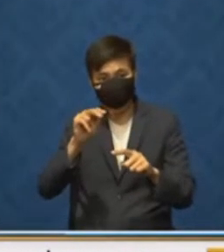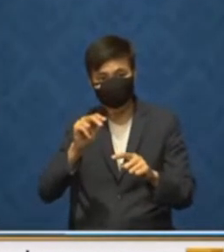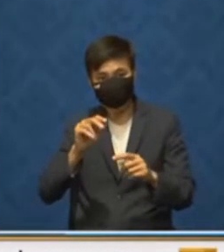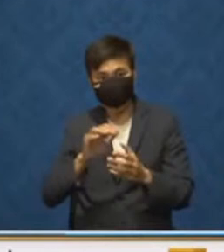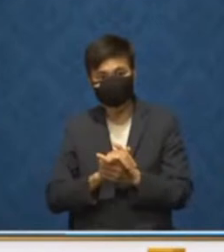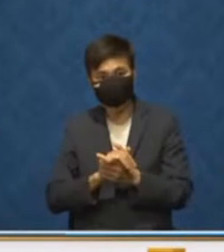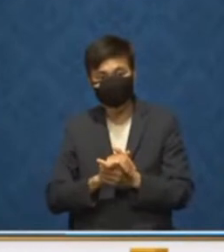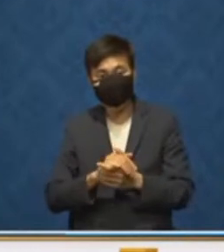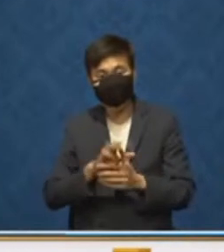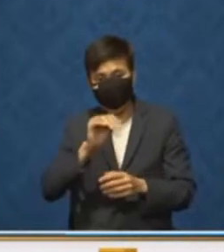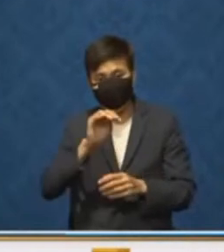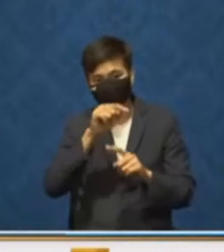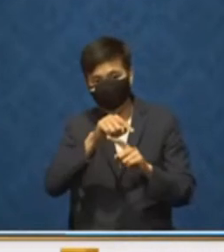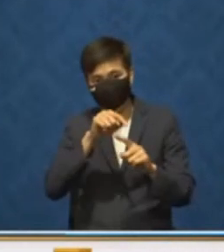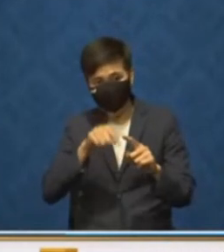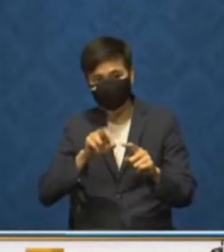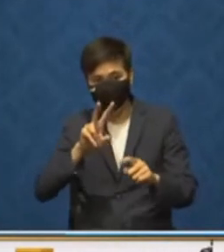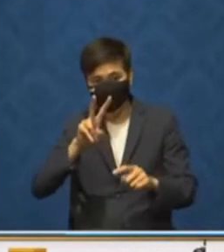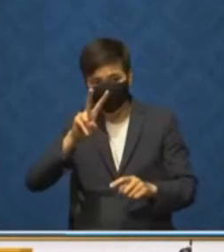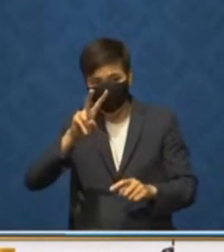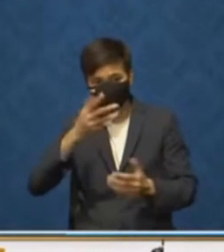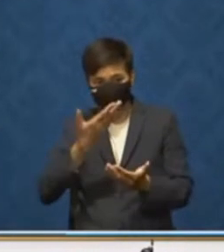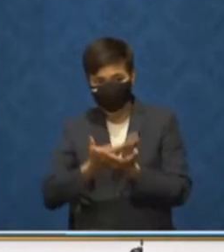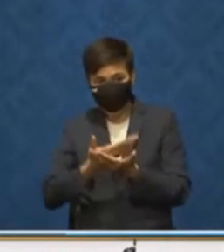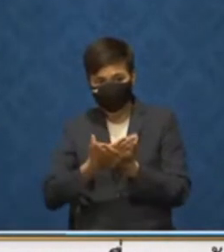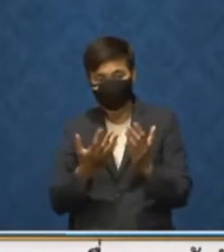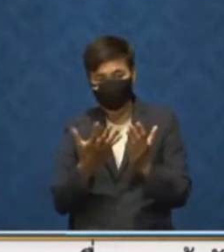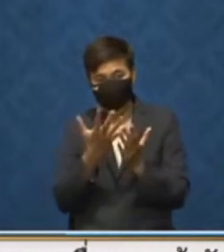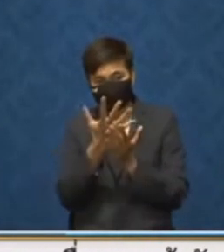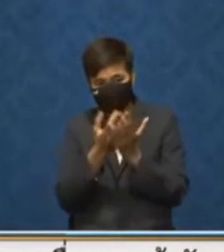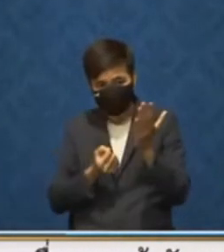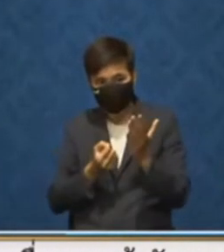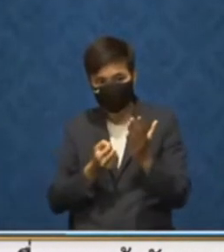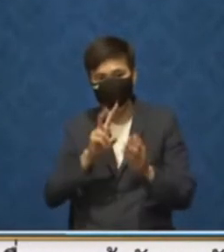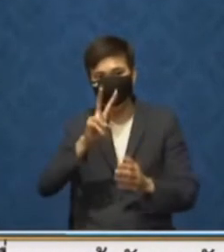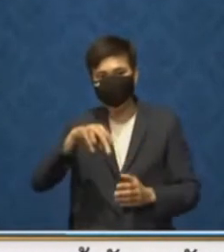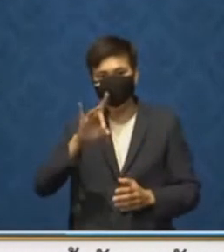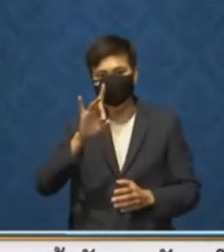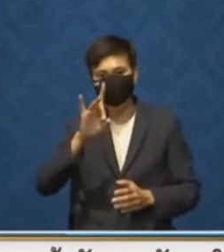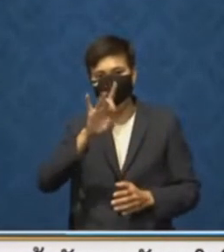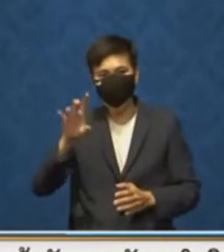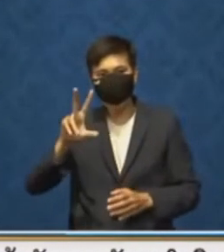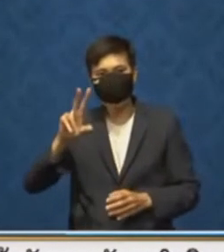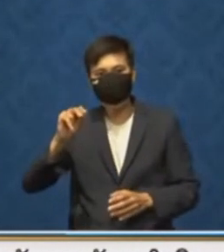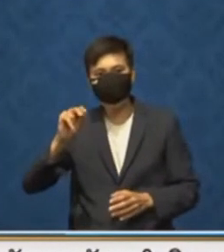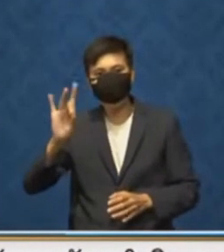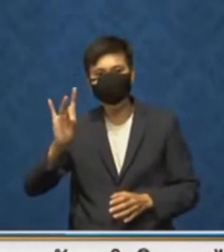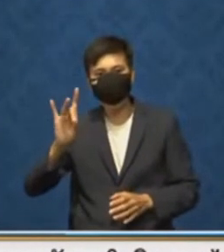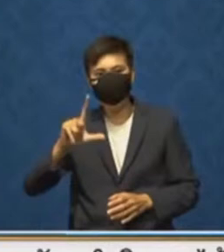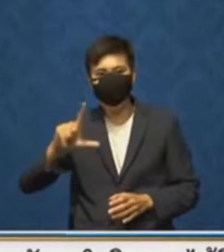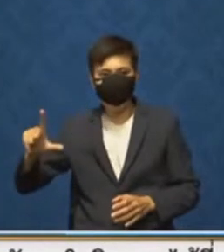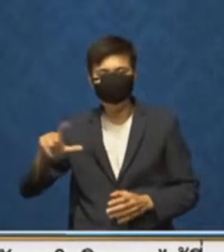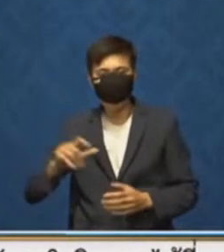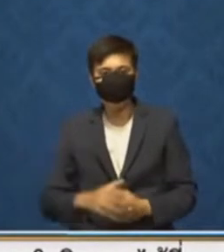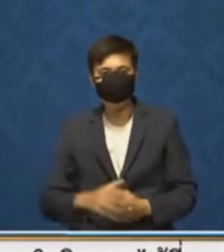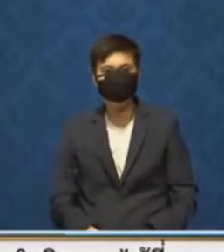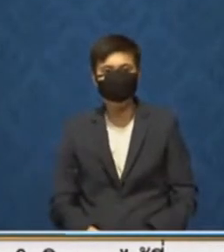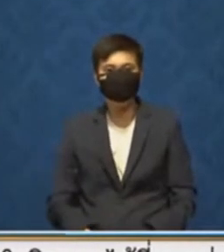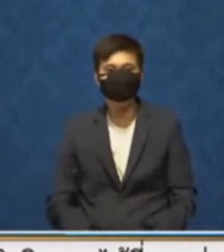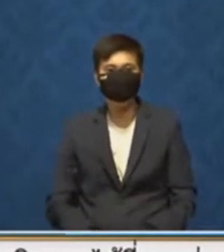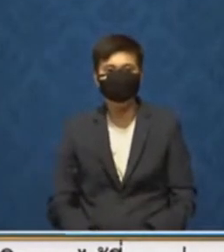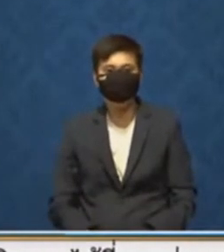3พันล้านเลยครับถอนไทยงานนี้แกนบอยต้องหน้าจนได้แล้วเอาไปพรไทยครับต่อเลยครับ